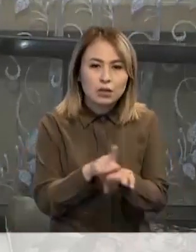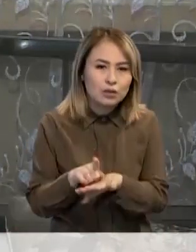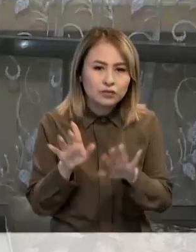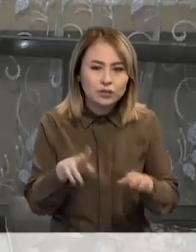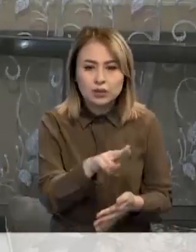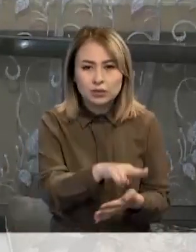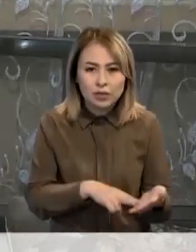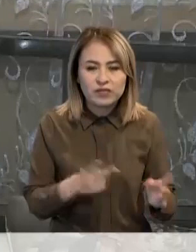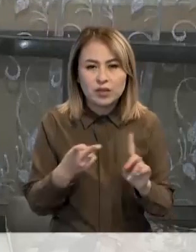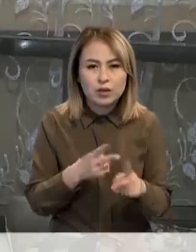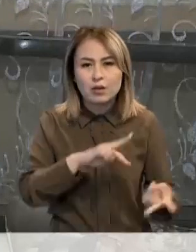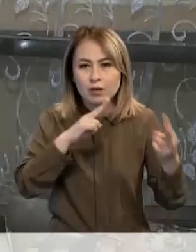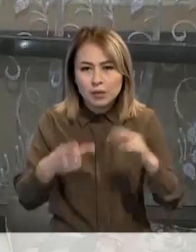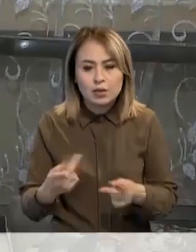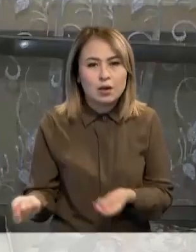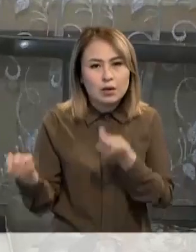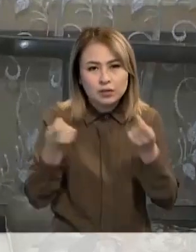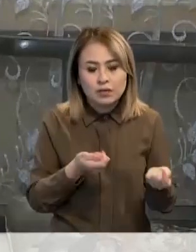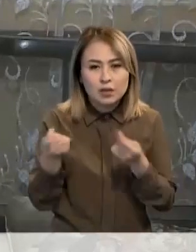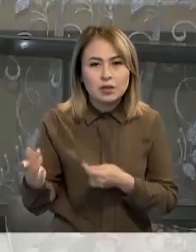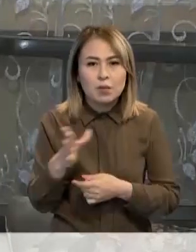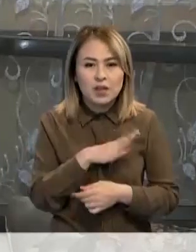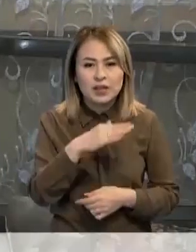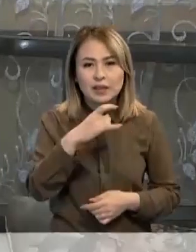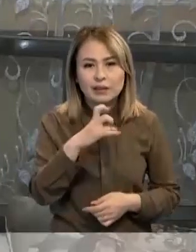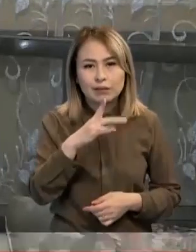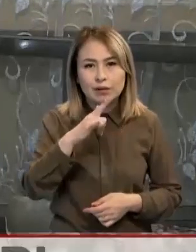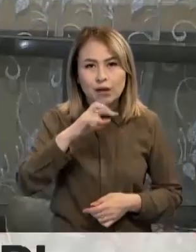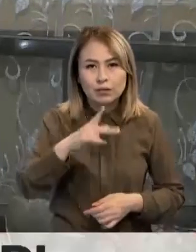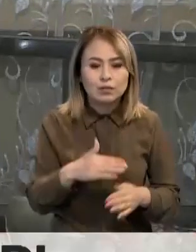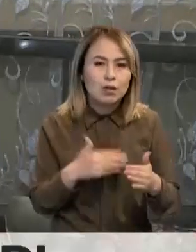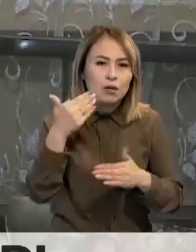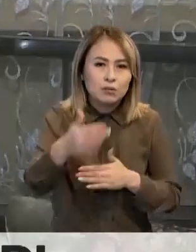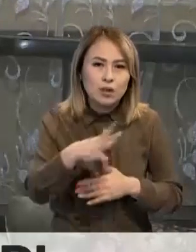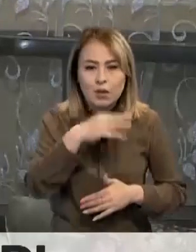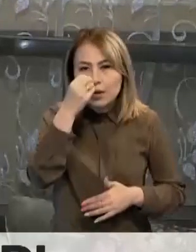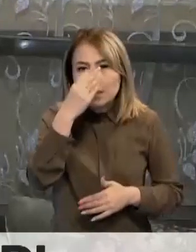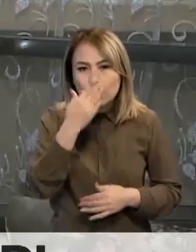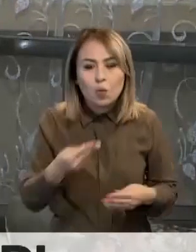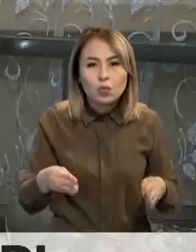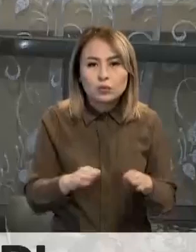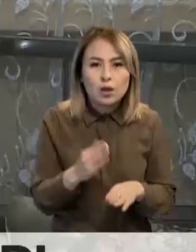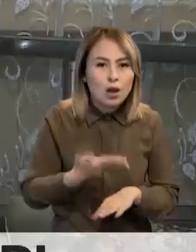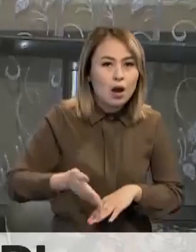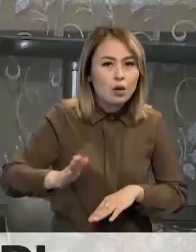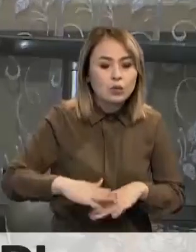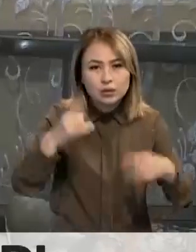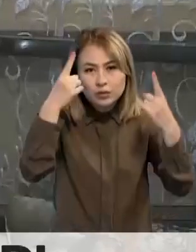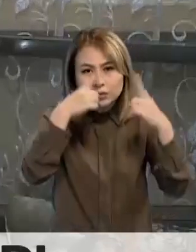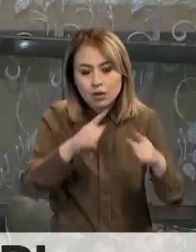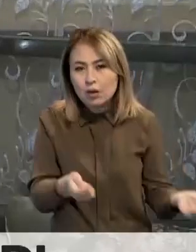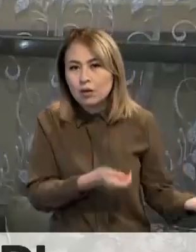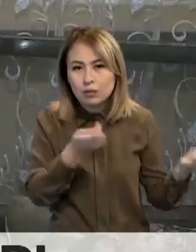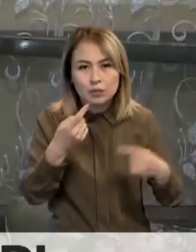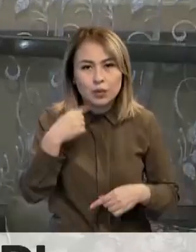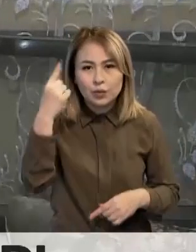тіркеп, екіншісін түсіріп, тағы бірін көтеріп жатты. Хинкан шыңдарын солай астық. Жапония тіпті осыншама ауыр техниканы тау асырып алып өтеді